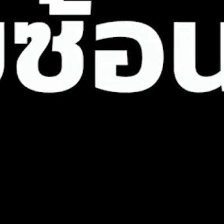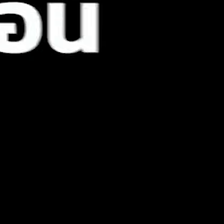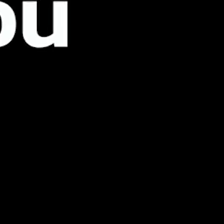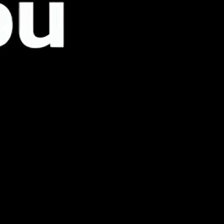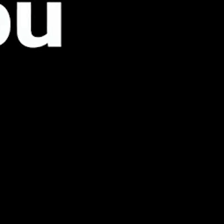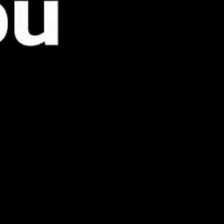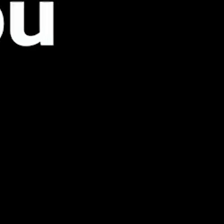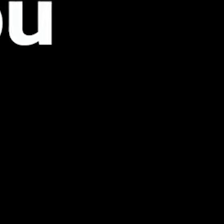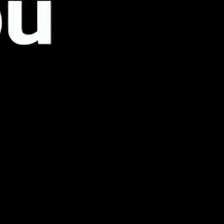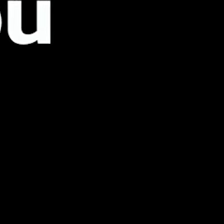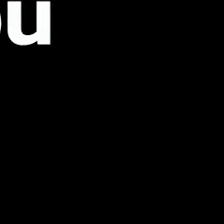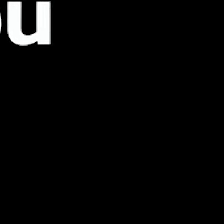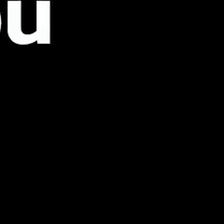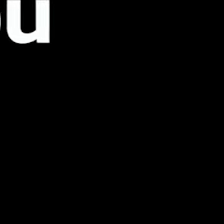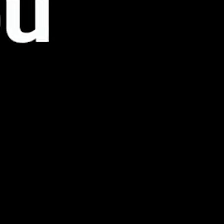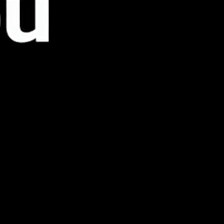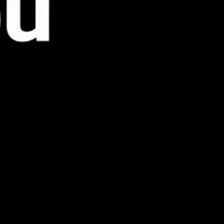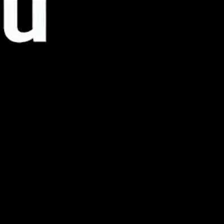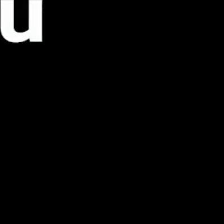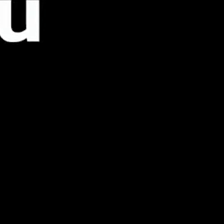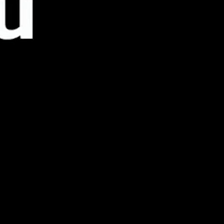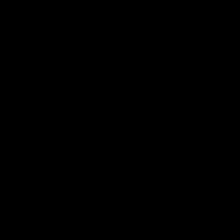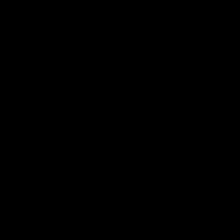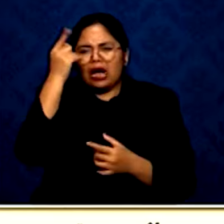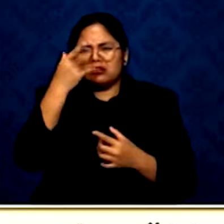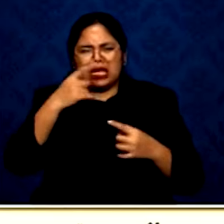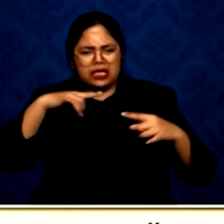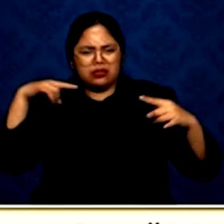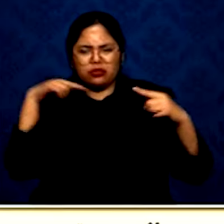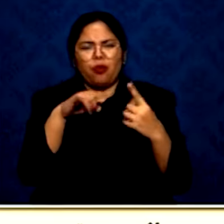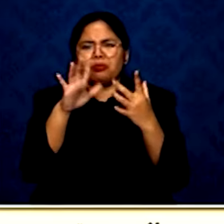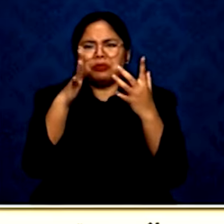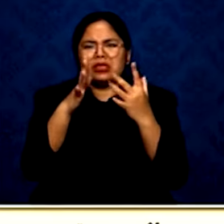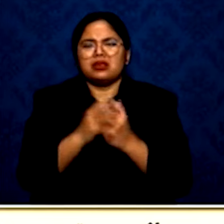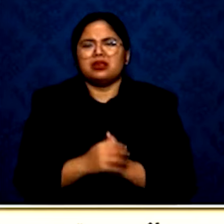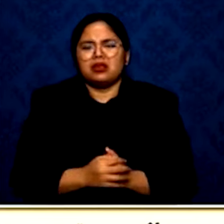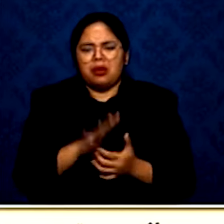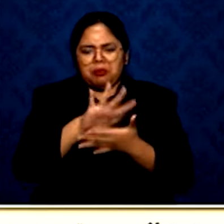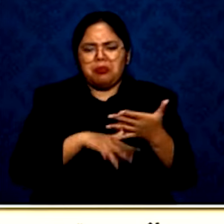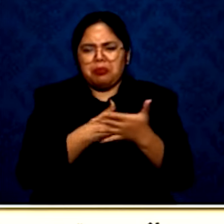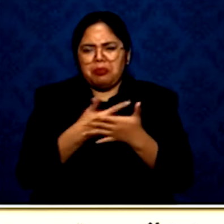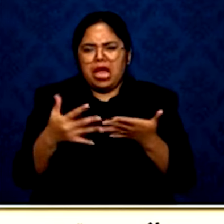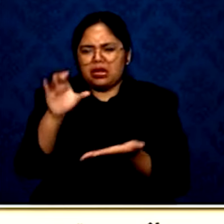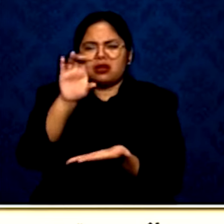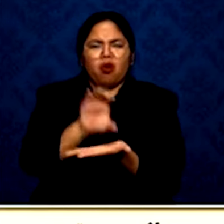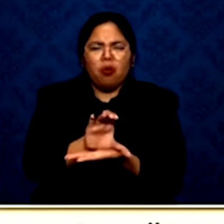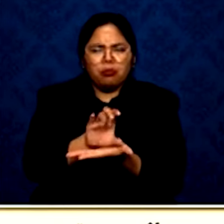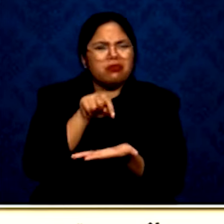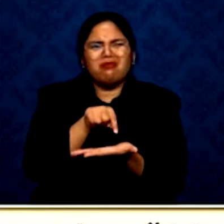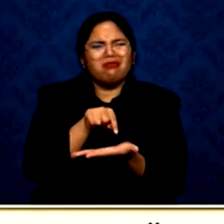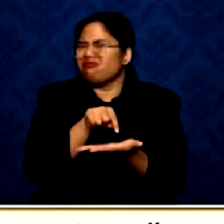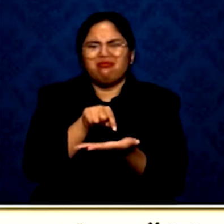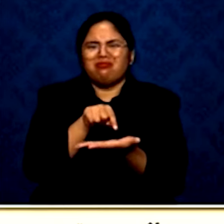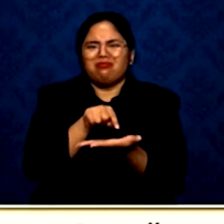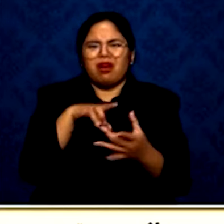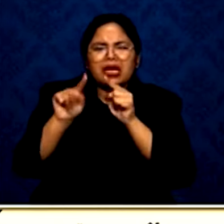ผนการใช้ก็ไมตอบโจทยครับใช้ไปกับอีเวนต